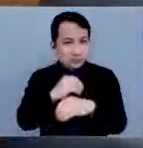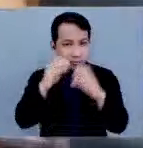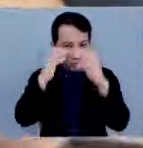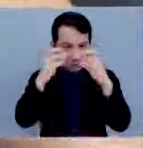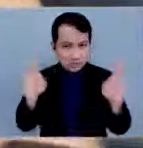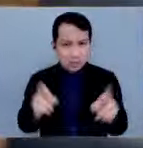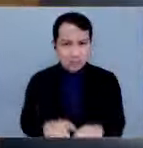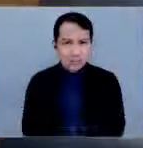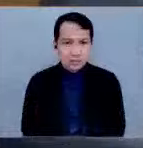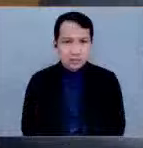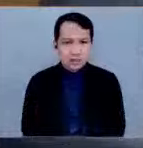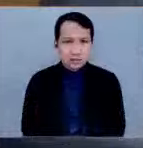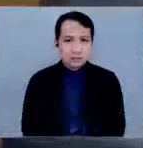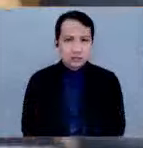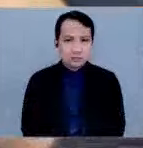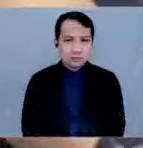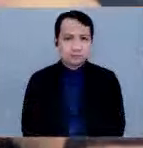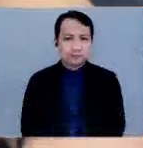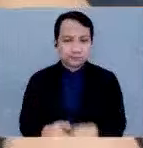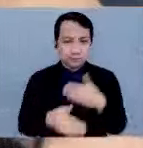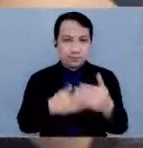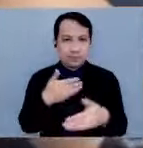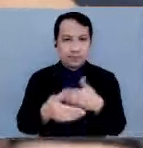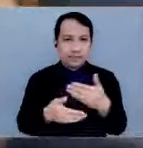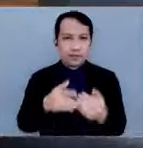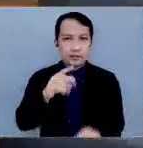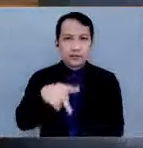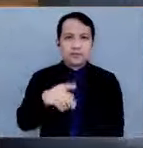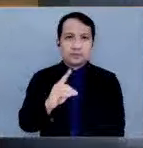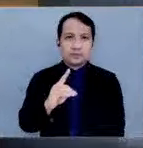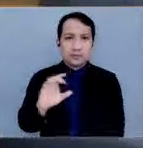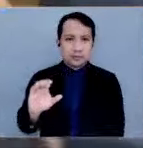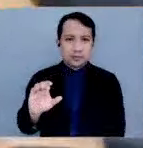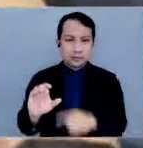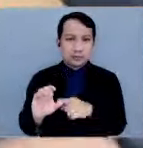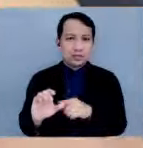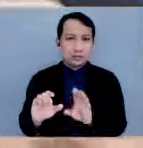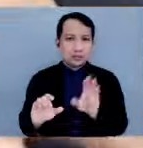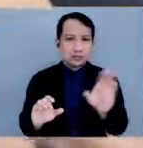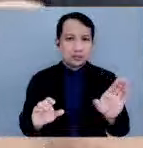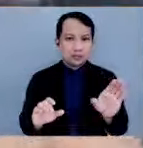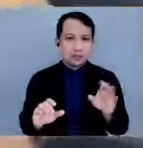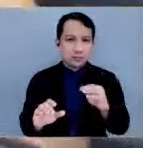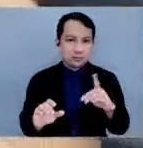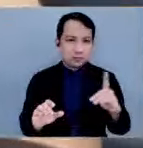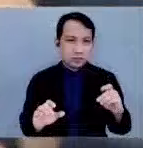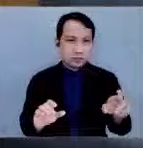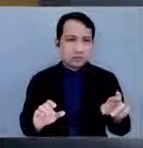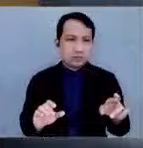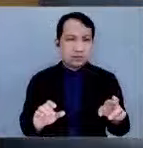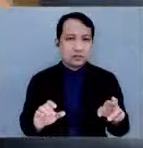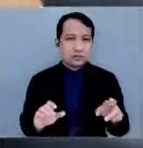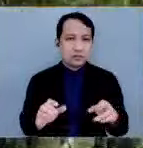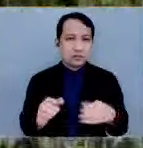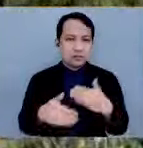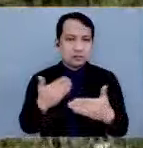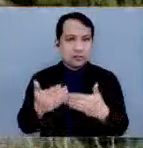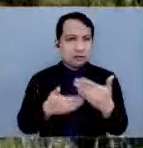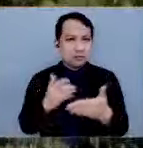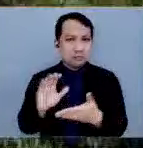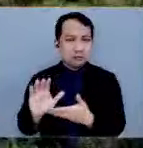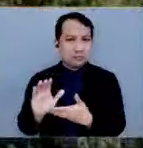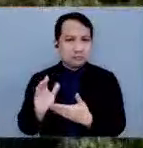nadadaan yan sa MPDC at sa Engineering Office at saka sa Mendro, pati sa Assessor. Dadaan yan